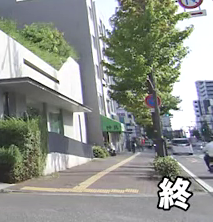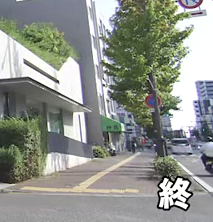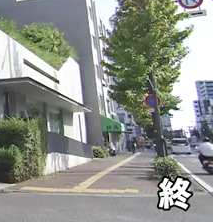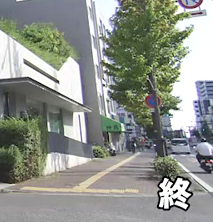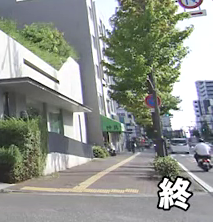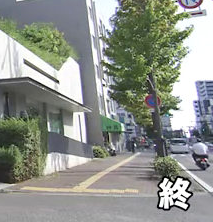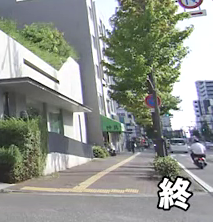DET